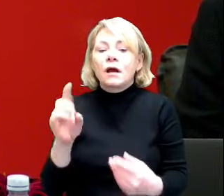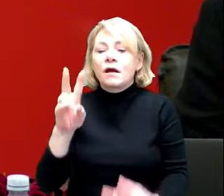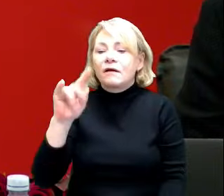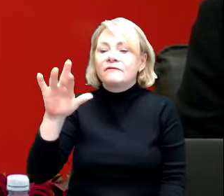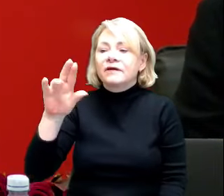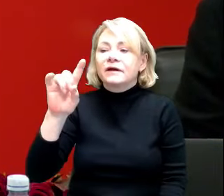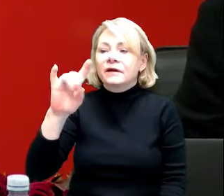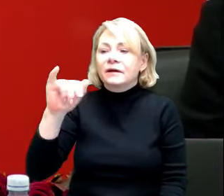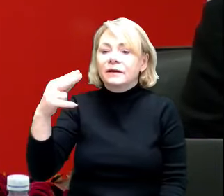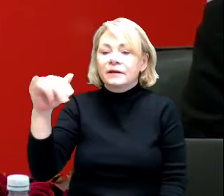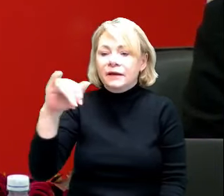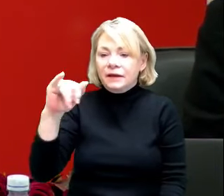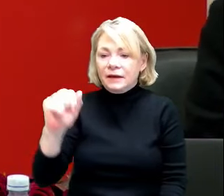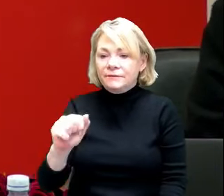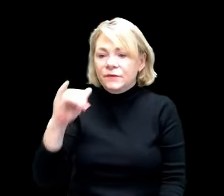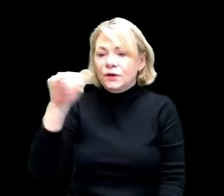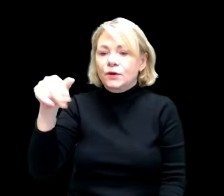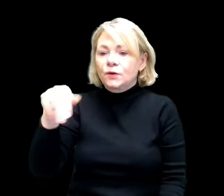prašau